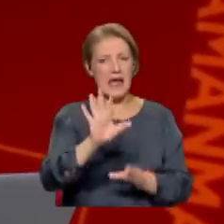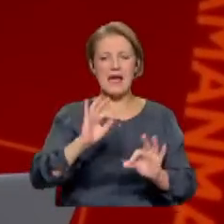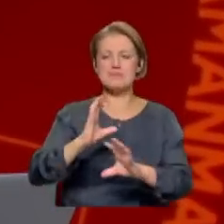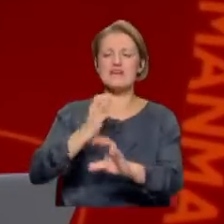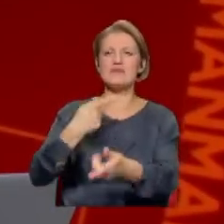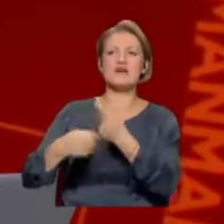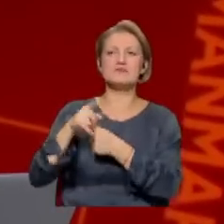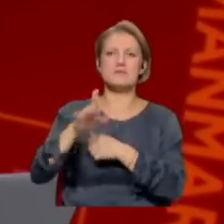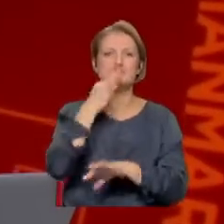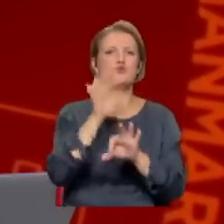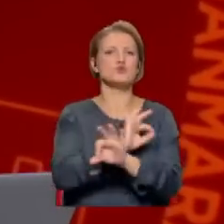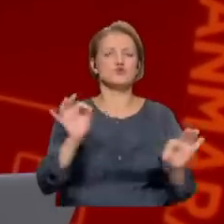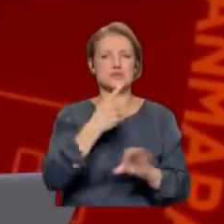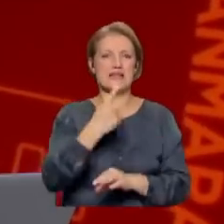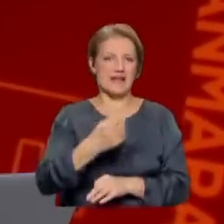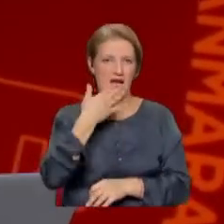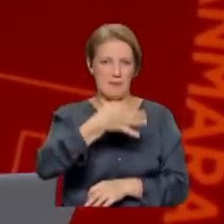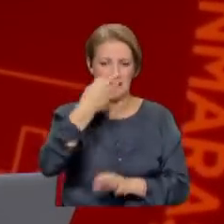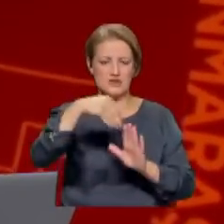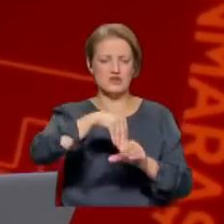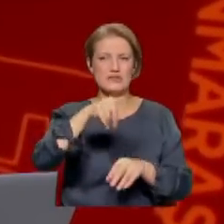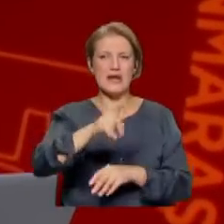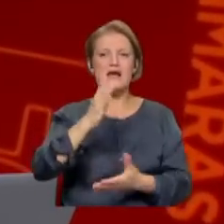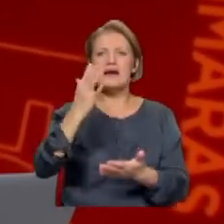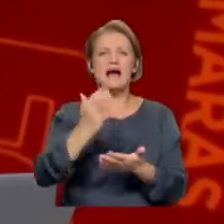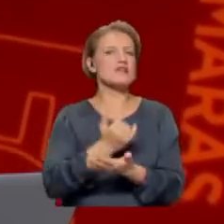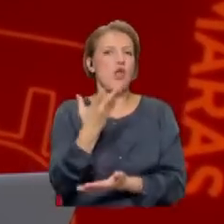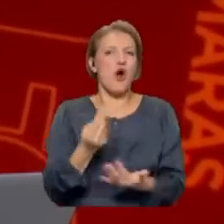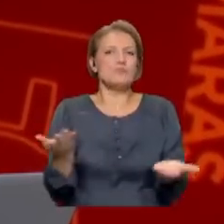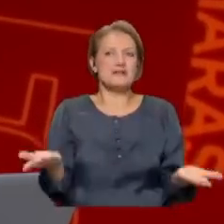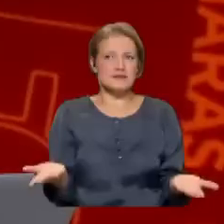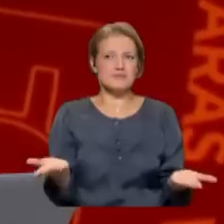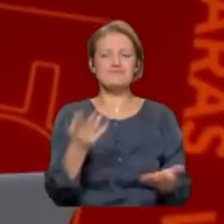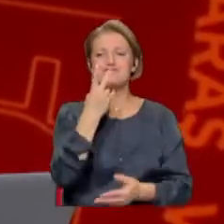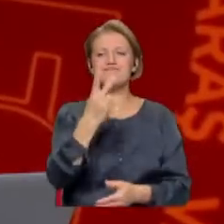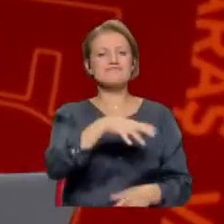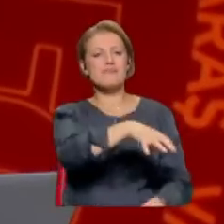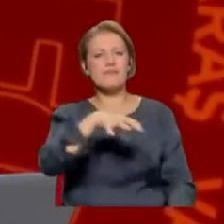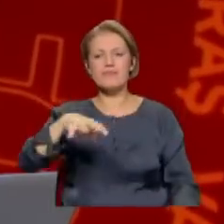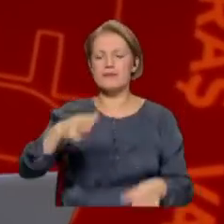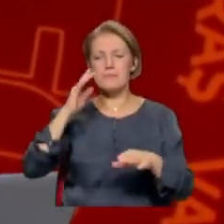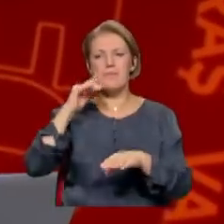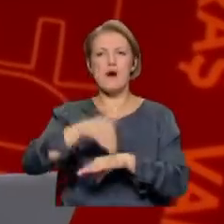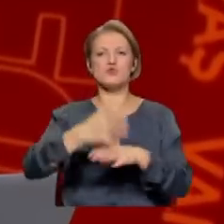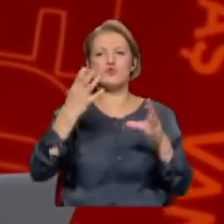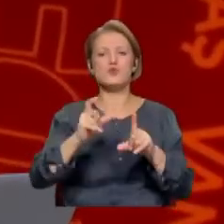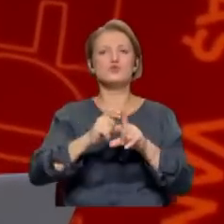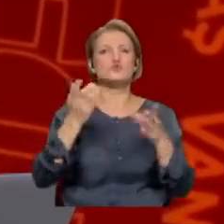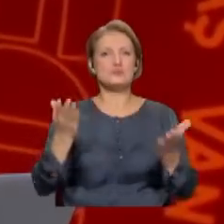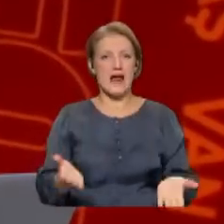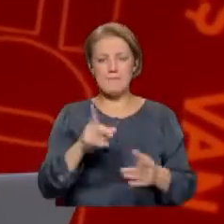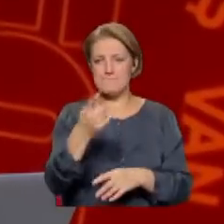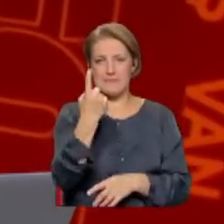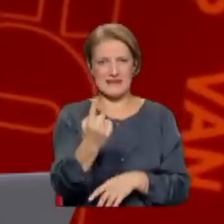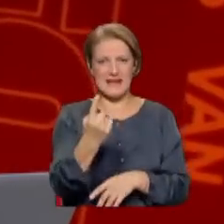servis esnafı mutsuz dedik haberde. Yine kazananın olmadığı, iki kesimin de mağdur olduğu durumlardan sadece